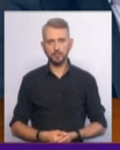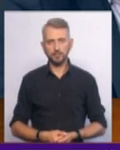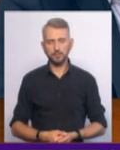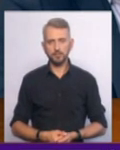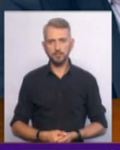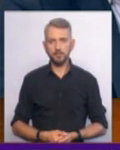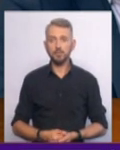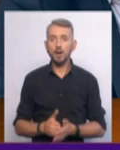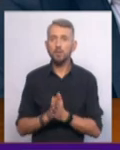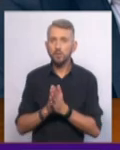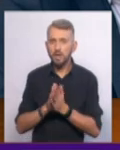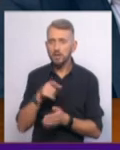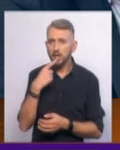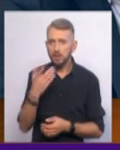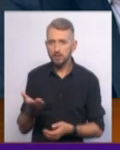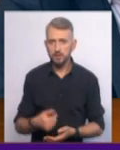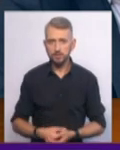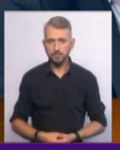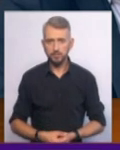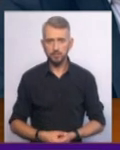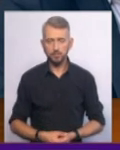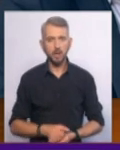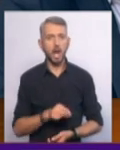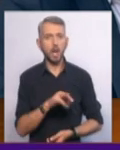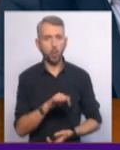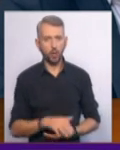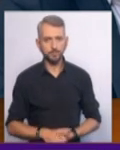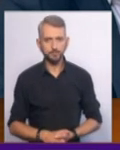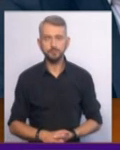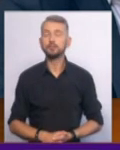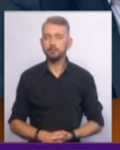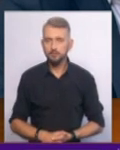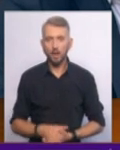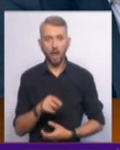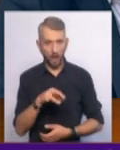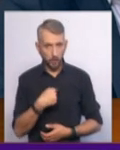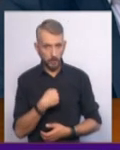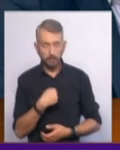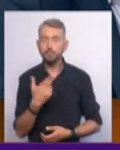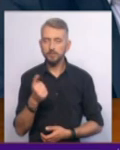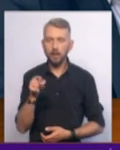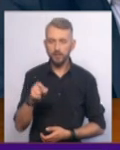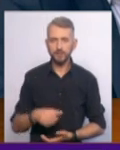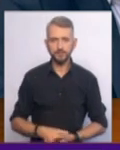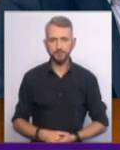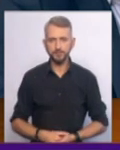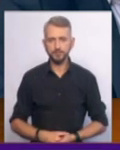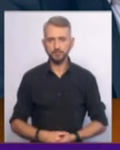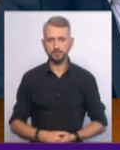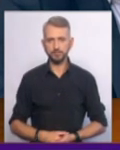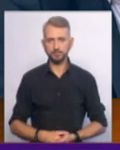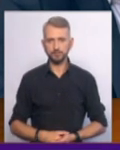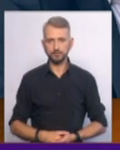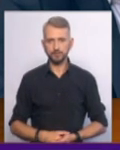Кажіть, будь ласка, ви в ефірі. Алло. Так, будь ласка. Алло, я в ефірі? Так, це ви. Будь ласка, кажіть, ставте